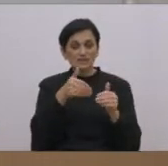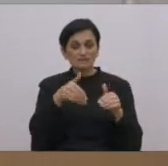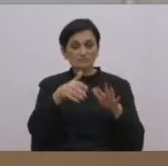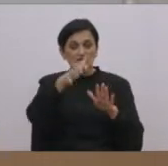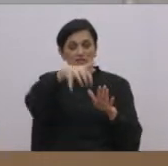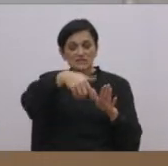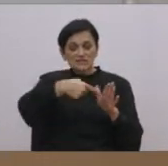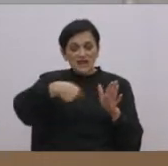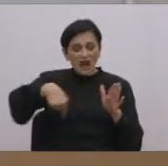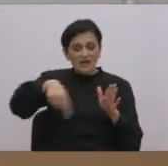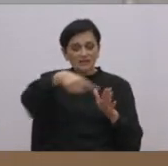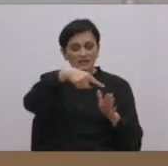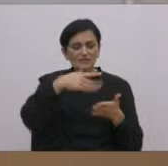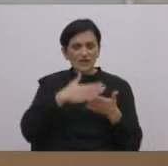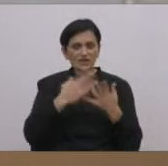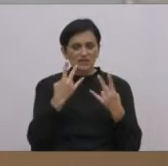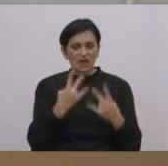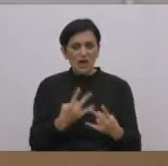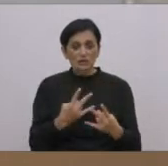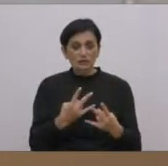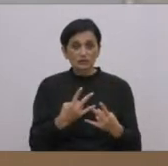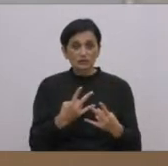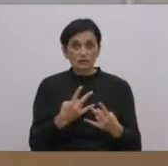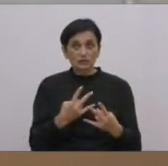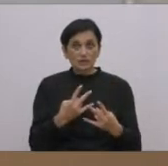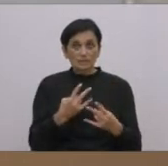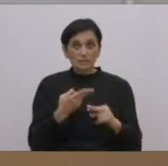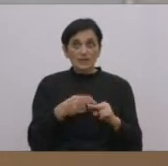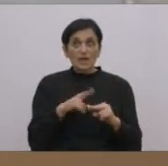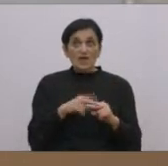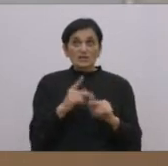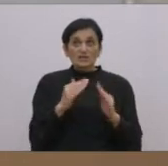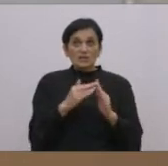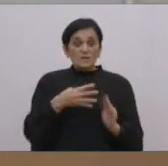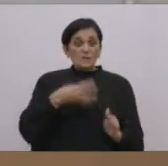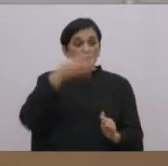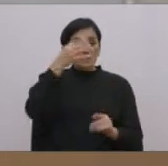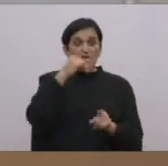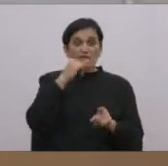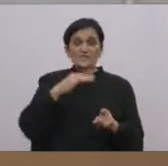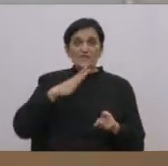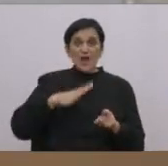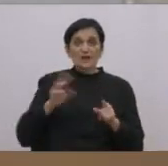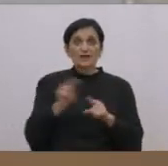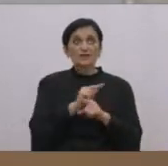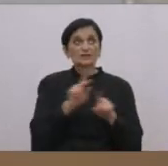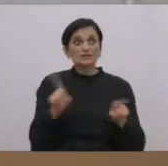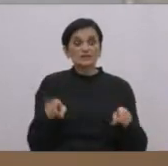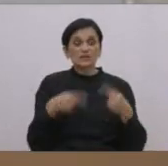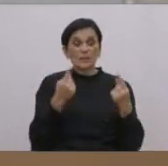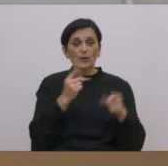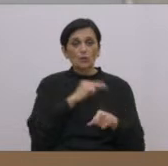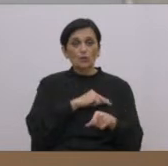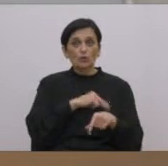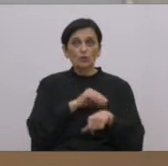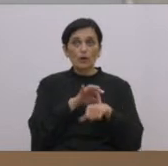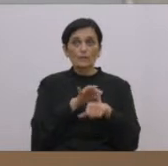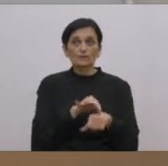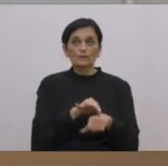საკმაოდ დაზიანებული. ანუ ეს ბინები ვერ უძლებს ორანაირ სარეაბილიტაციო სამუშაოების